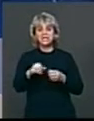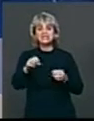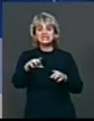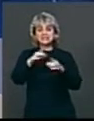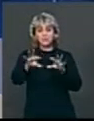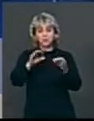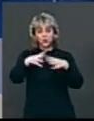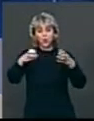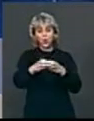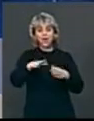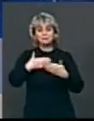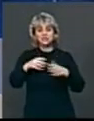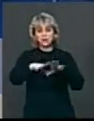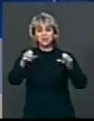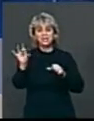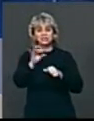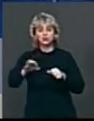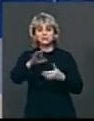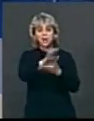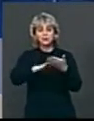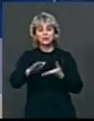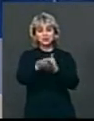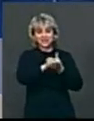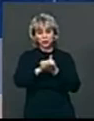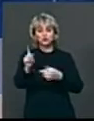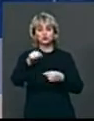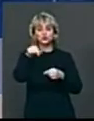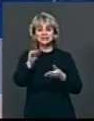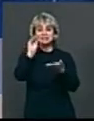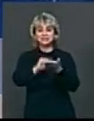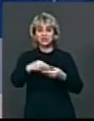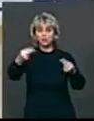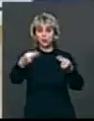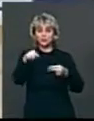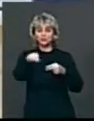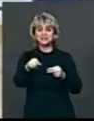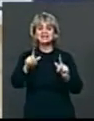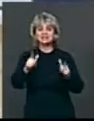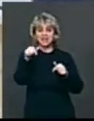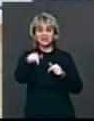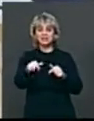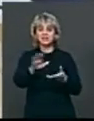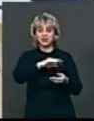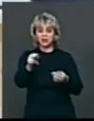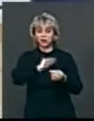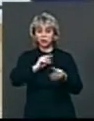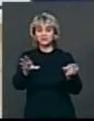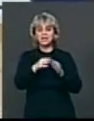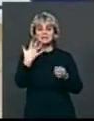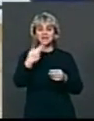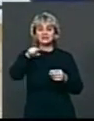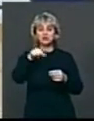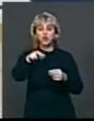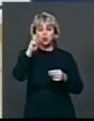Избирком и Общественная палата Ростовской области продолжат сотрудничать, что и зафиксировали подписями под соглашением о взаимодействии. 5